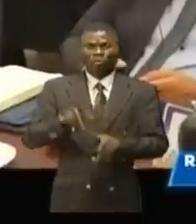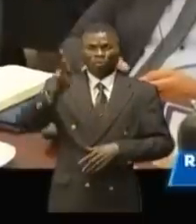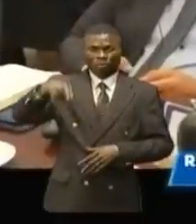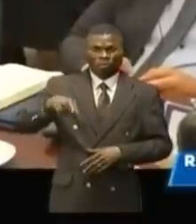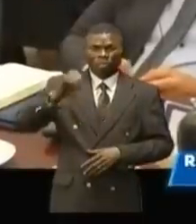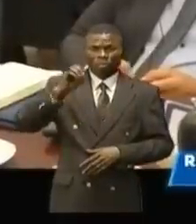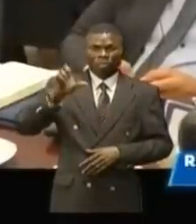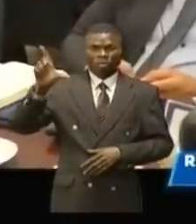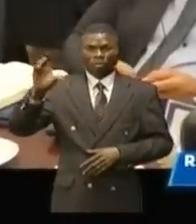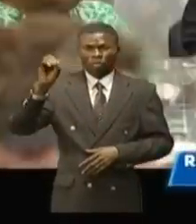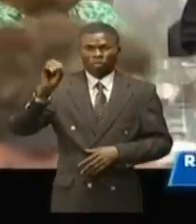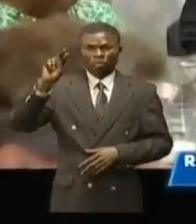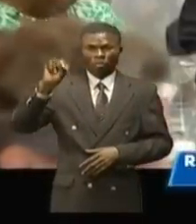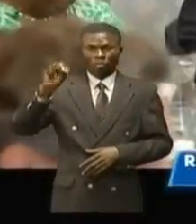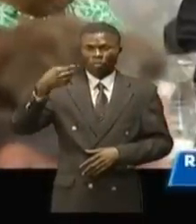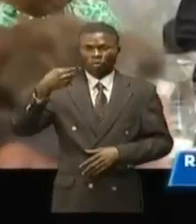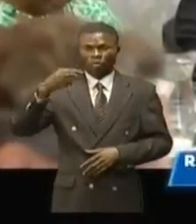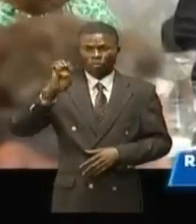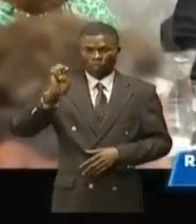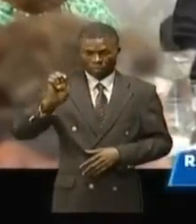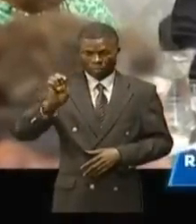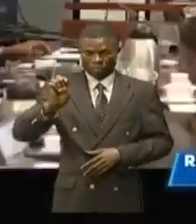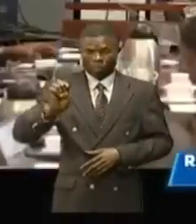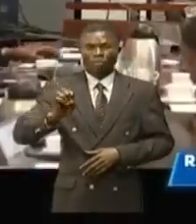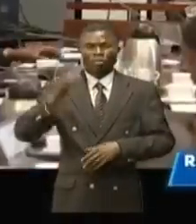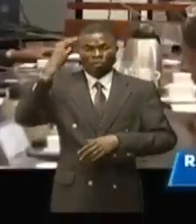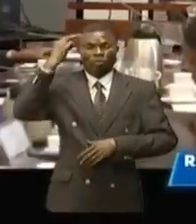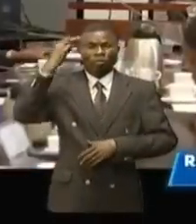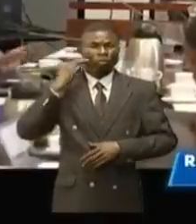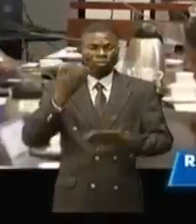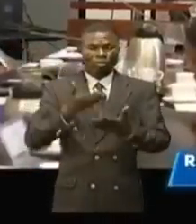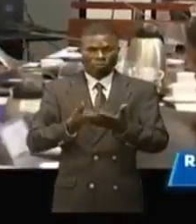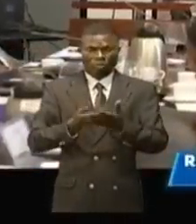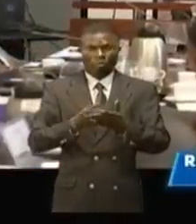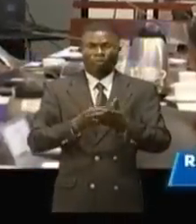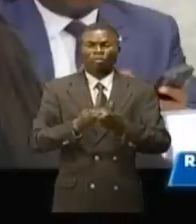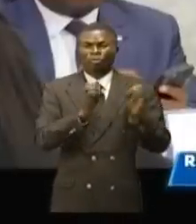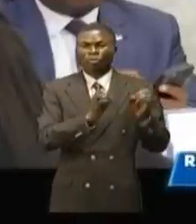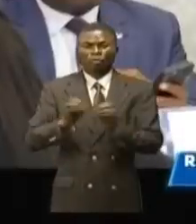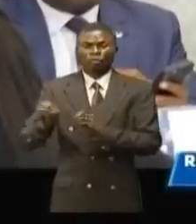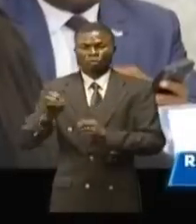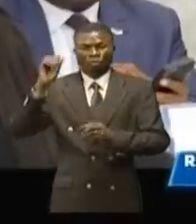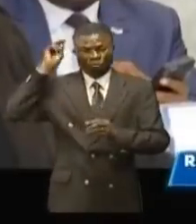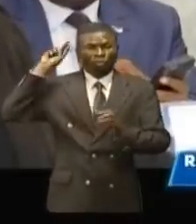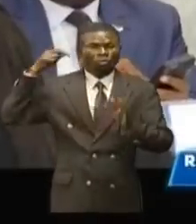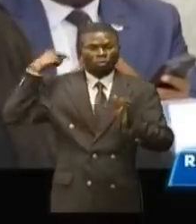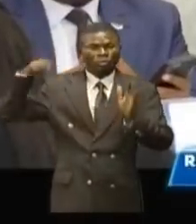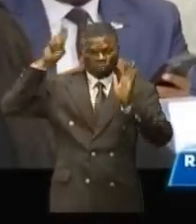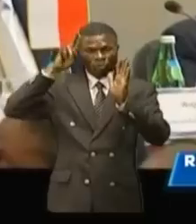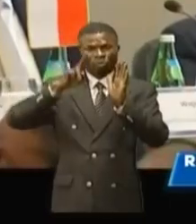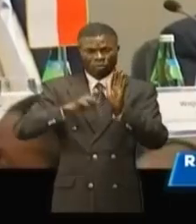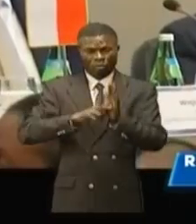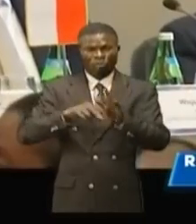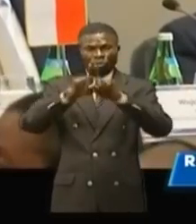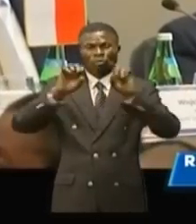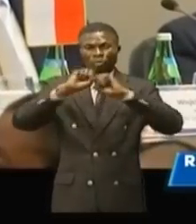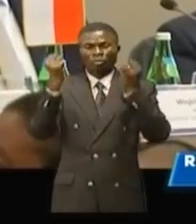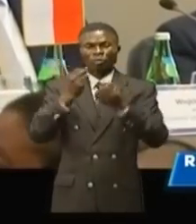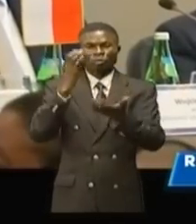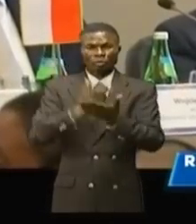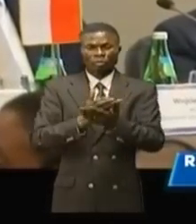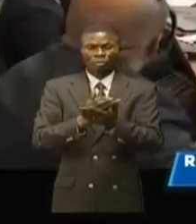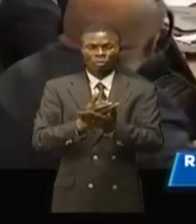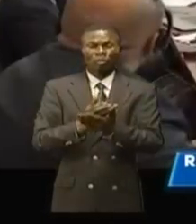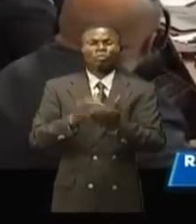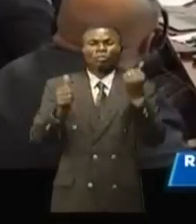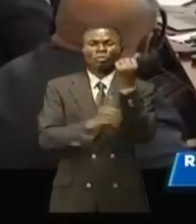rangs des gouverneurs de province, les représentants de ministères, des organismes gouvernementaux et du secteur privé. La délégation congolaise